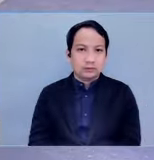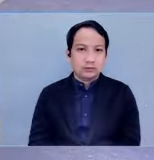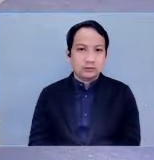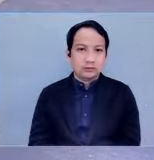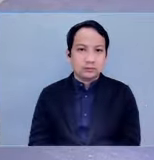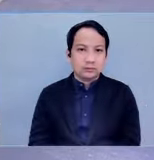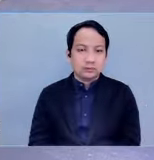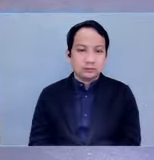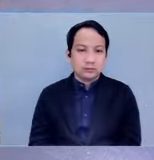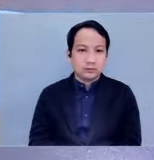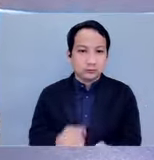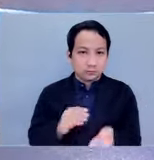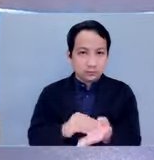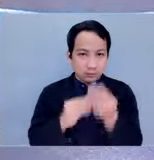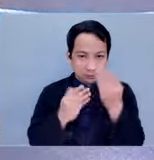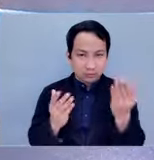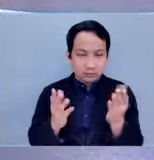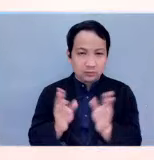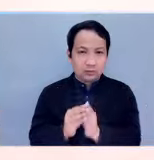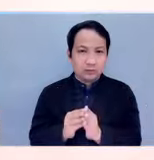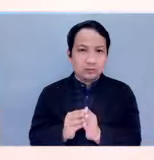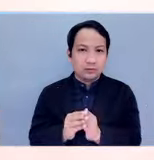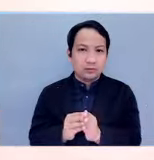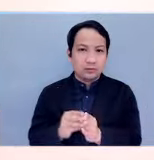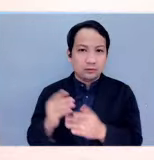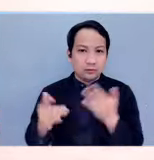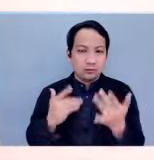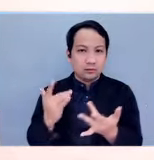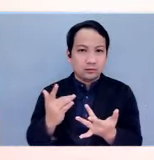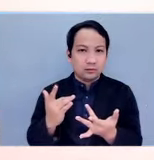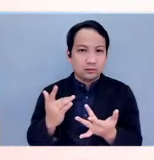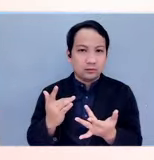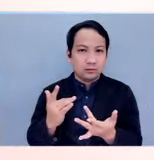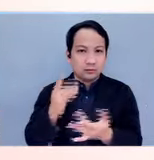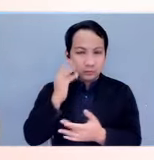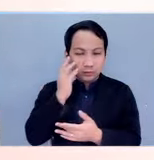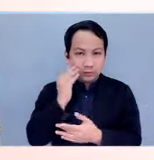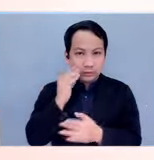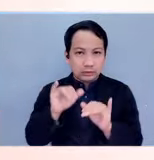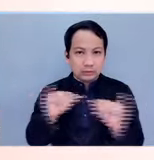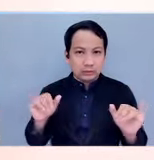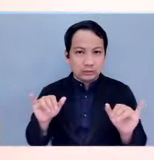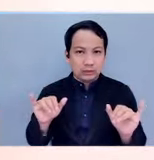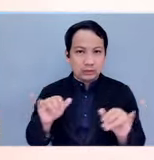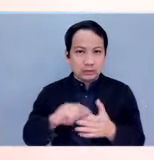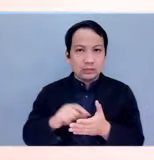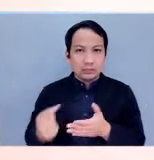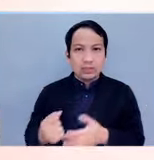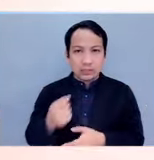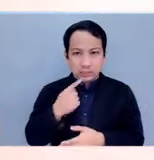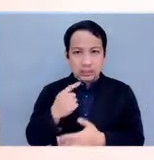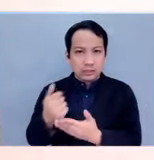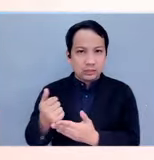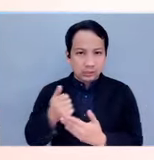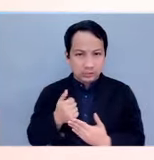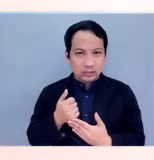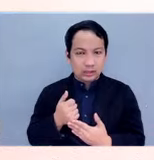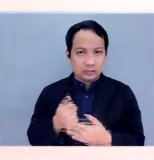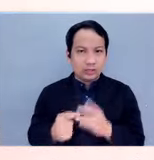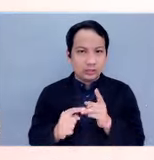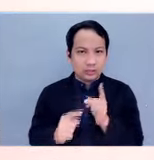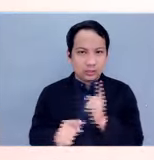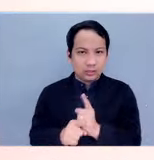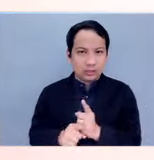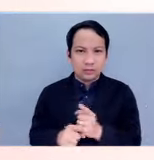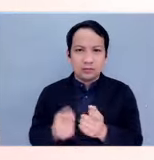ang kausap natin kasi madalas merong katumbas na gamot na pwedeng tumulong. Yes, pero doc, meron important ding mga iba